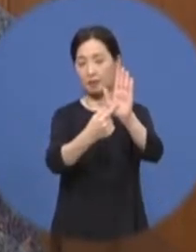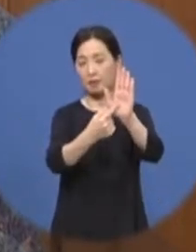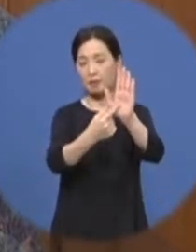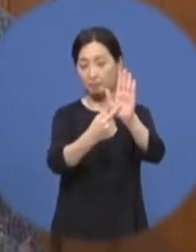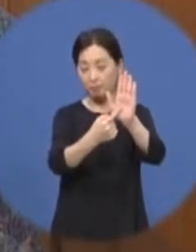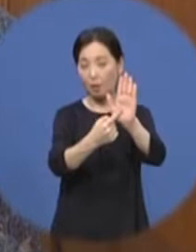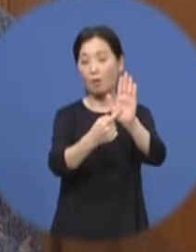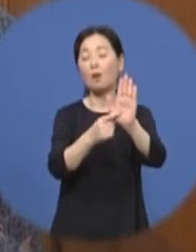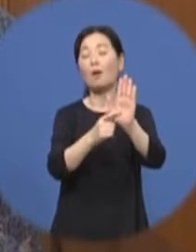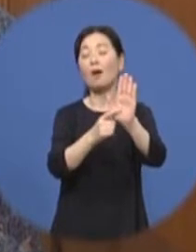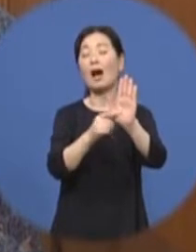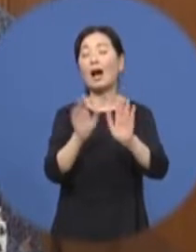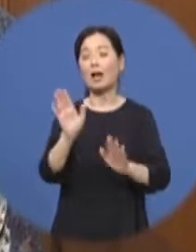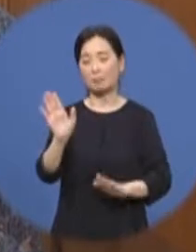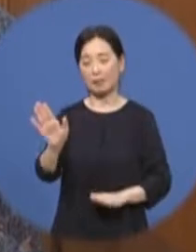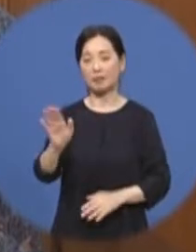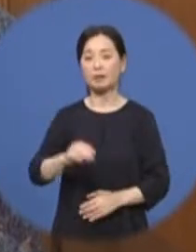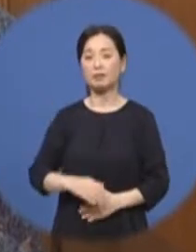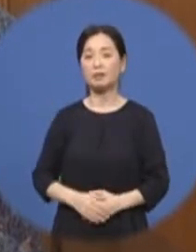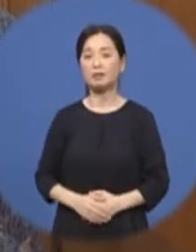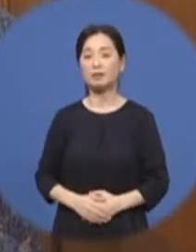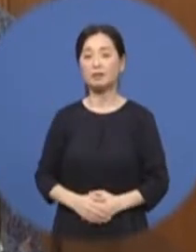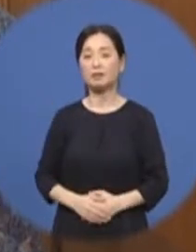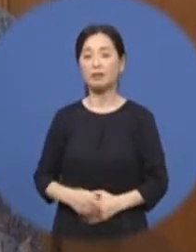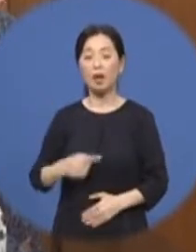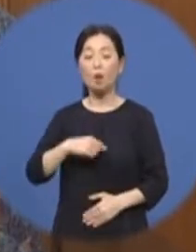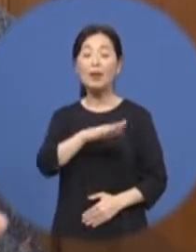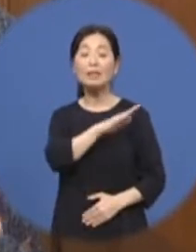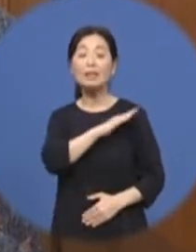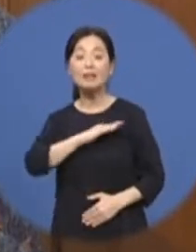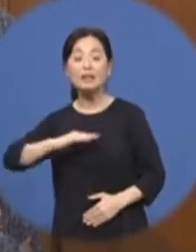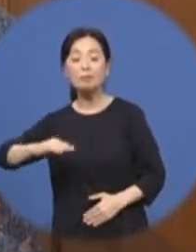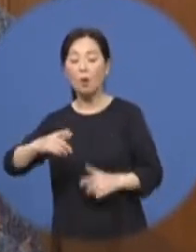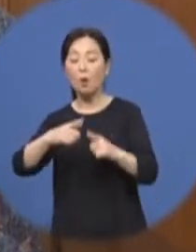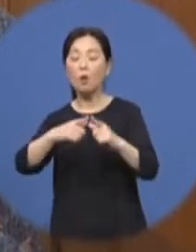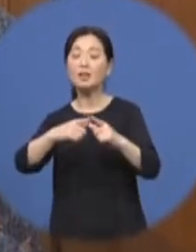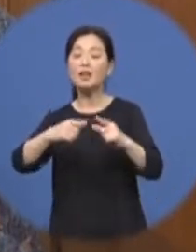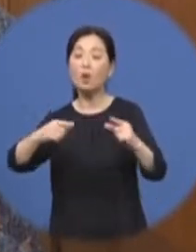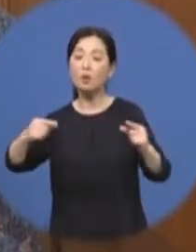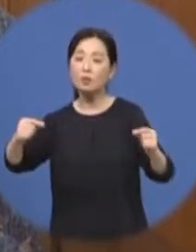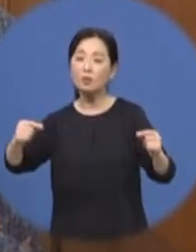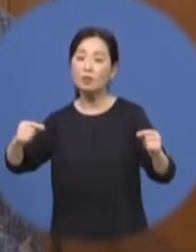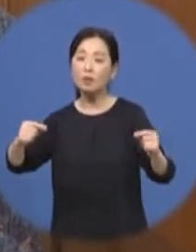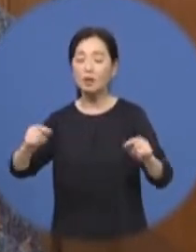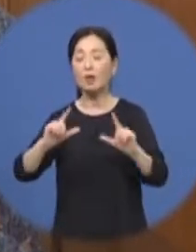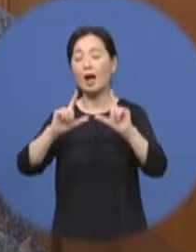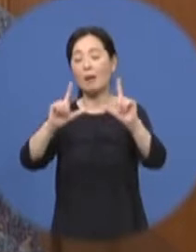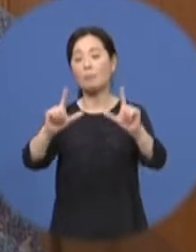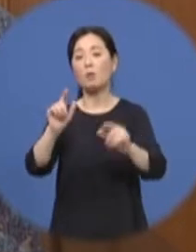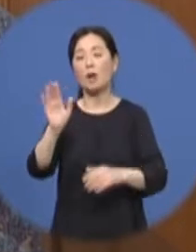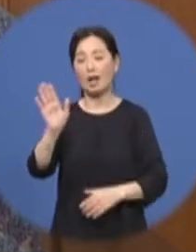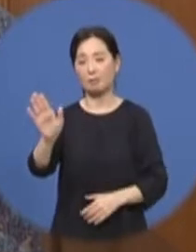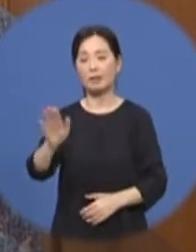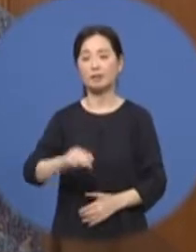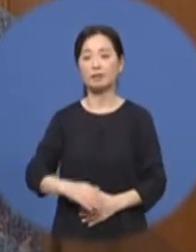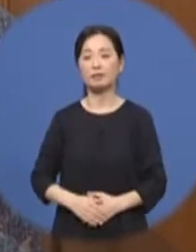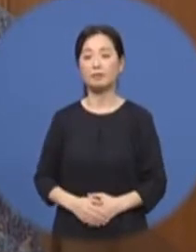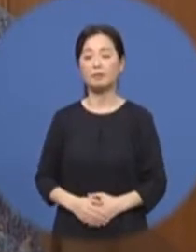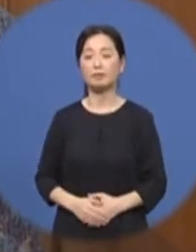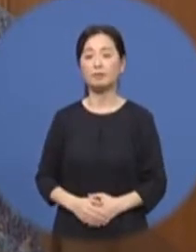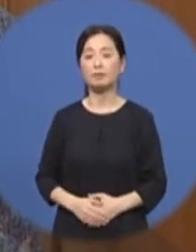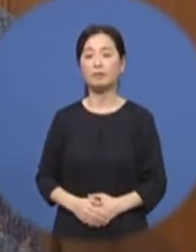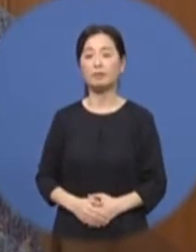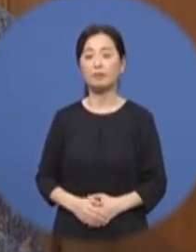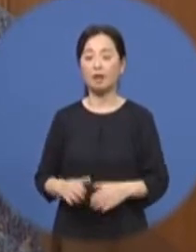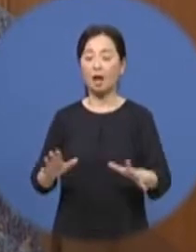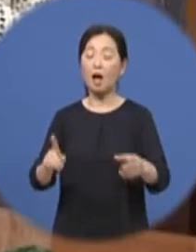パフォーマンスをしていただいたり、私たち日本人も日本としても出すんですね。でそれと今年の一つ